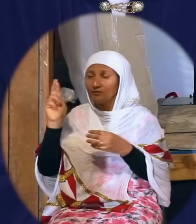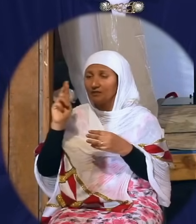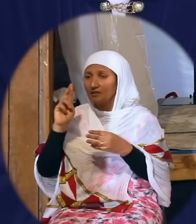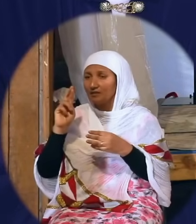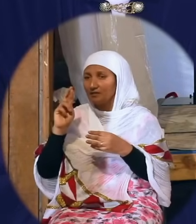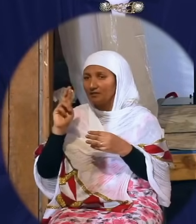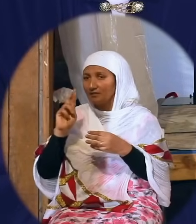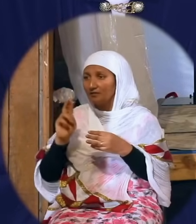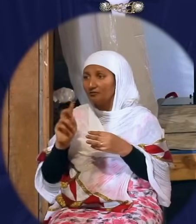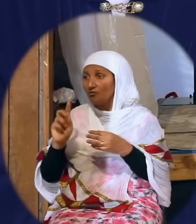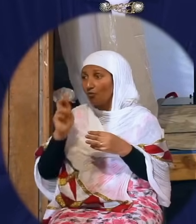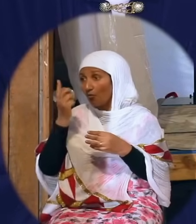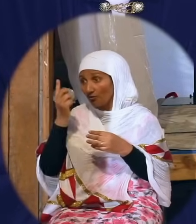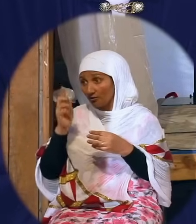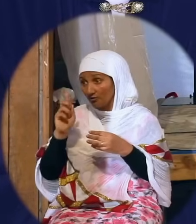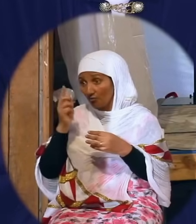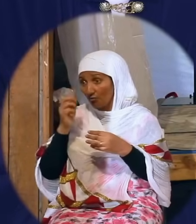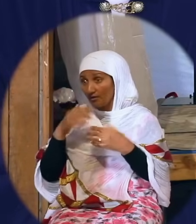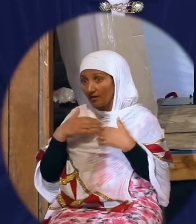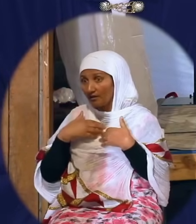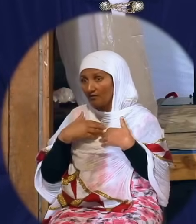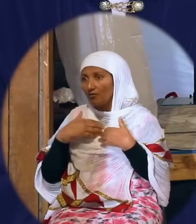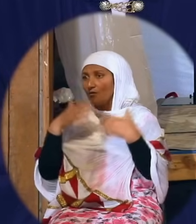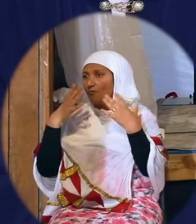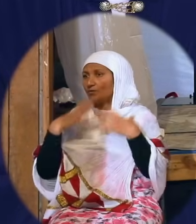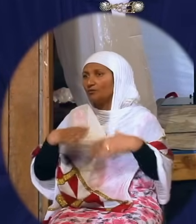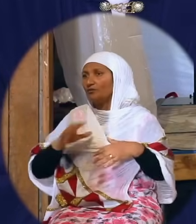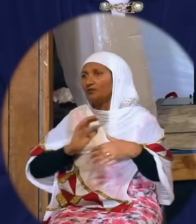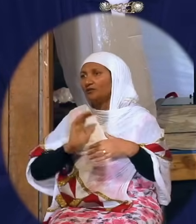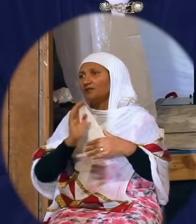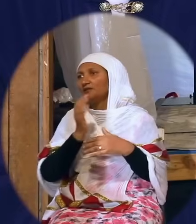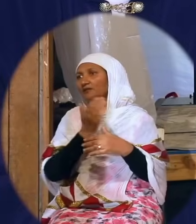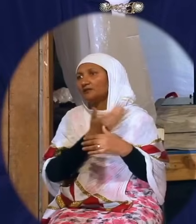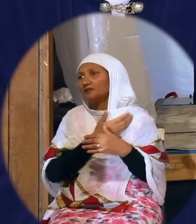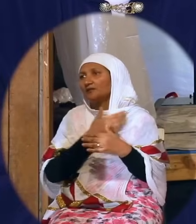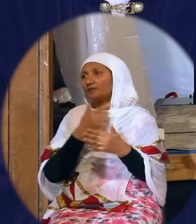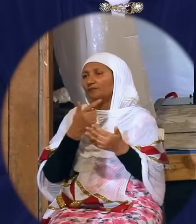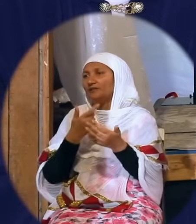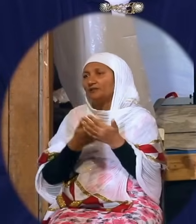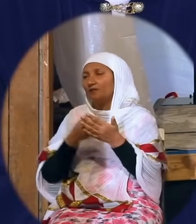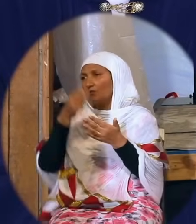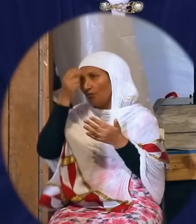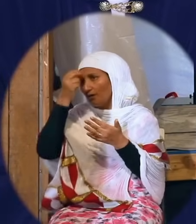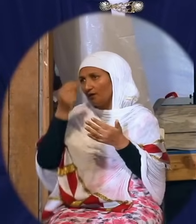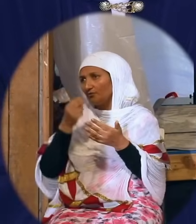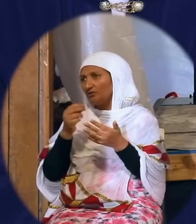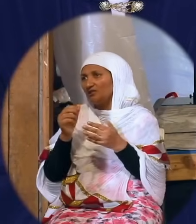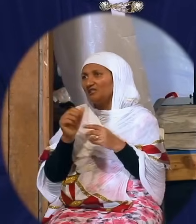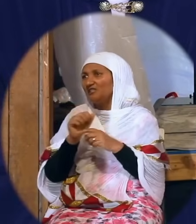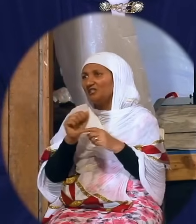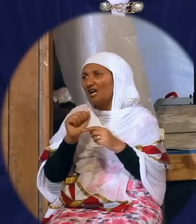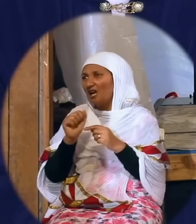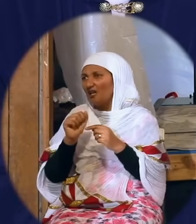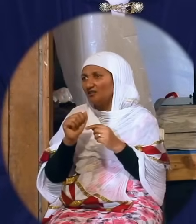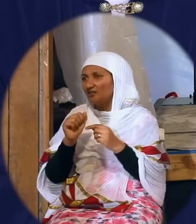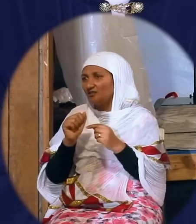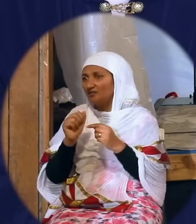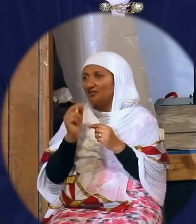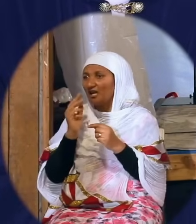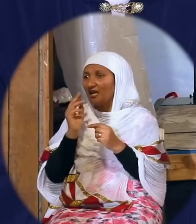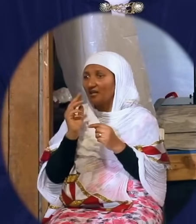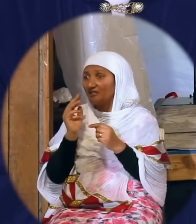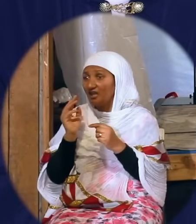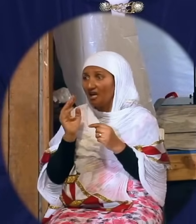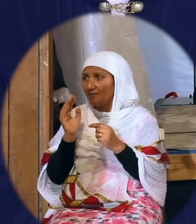ሰማውና ምን ያየው ነገር በሙሉ በሰብእናችን ላይ መሰረታዊ እንትናል ስለዚህ አወላጆች ይሻላል በሚል መምረጥ ምሳሌ ዝም